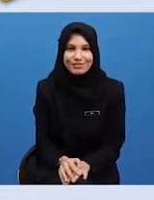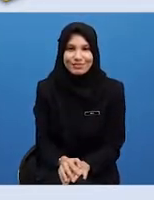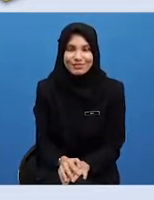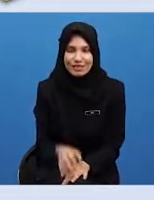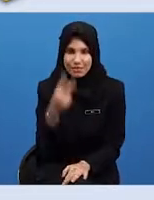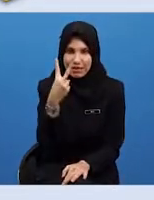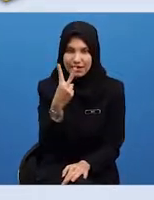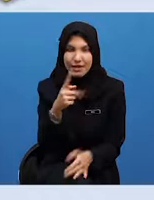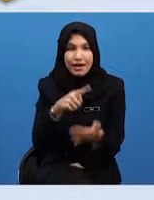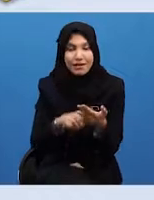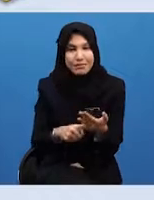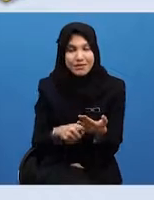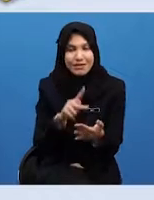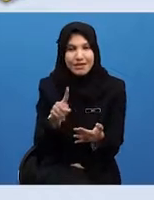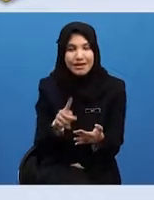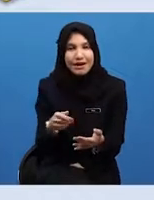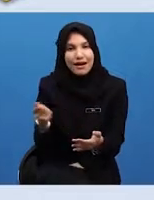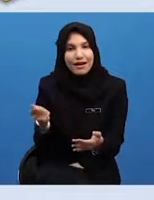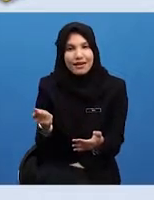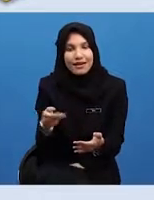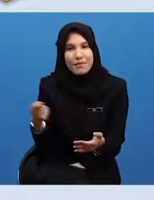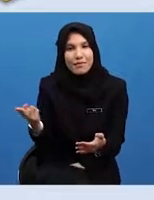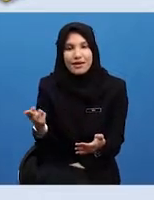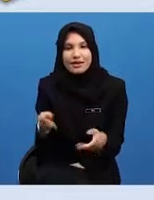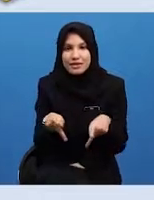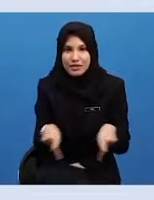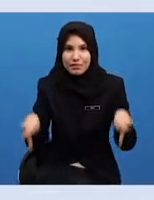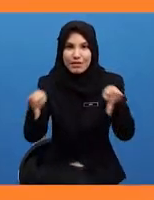lihat apakah alat dan bahan yang diperlukan.